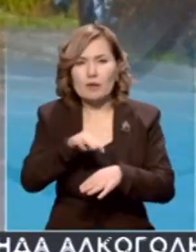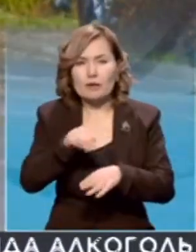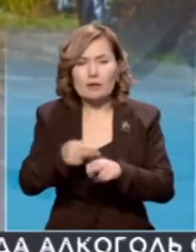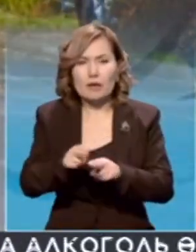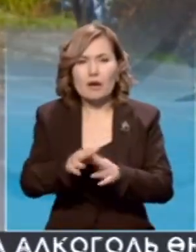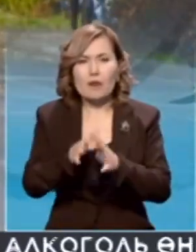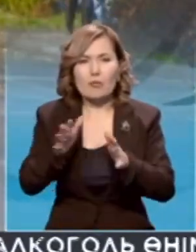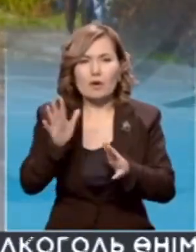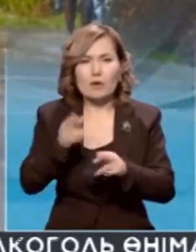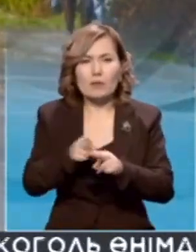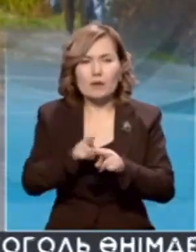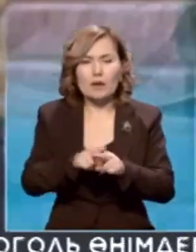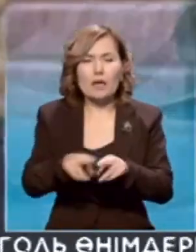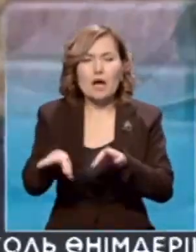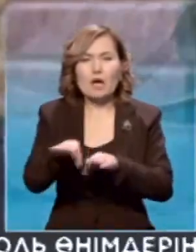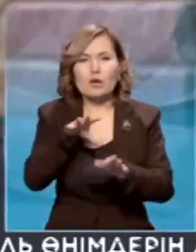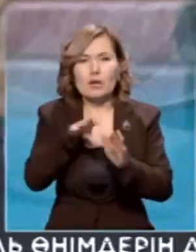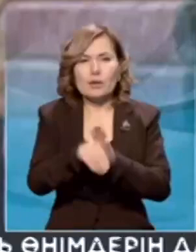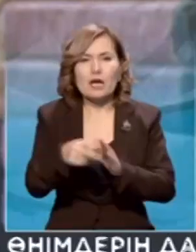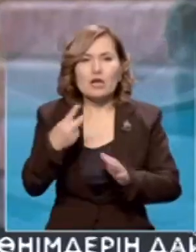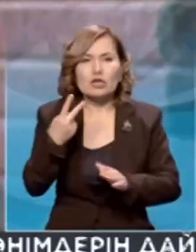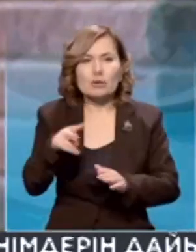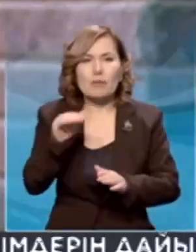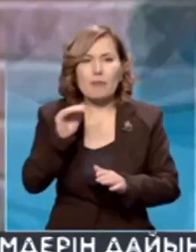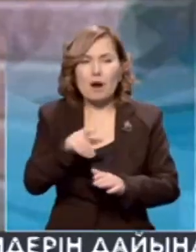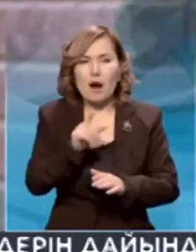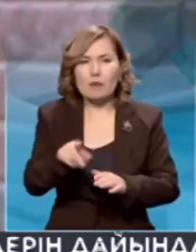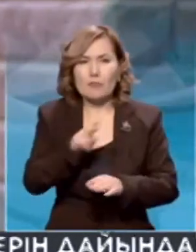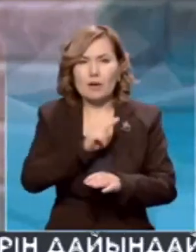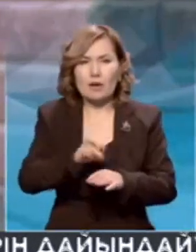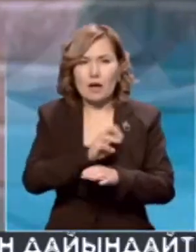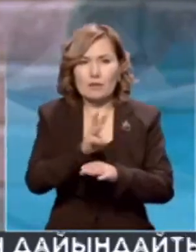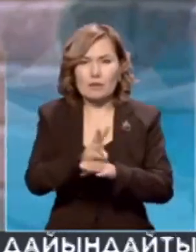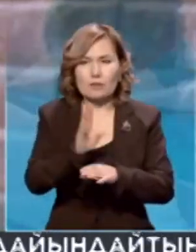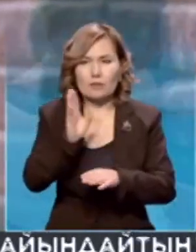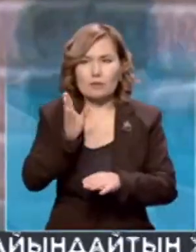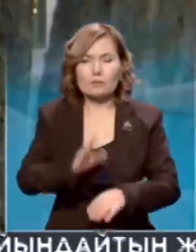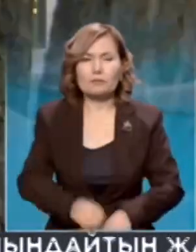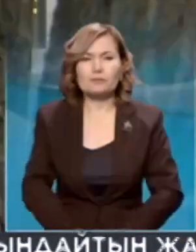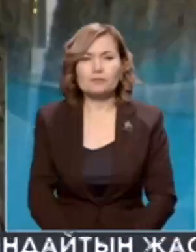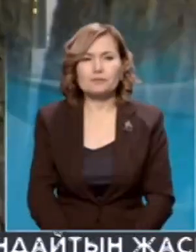теңгеден асады. Сонымен бірге жоба 20 мың адамды жұмыспен қамтуы мүмкін.